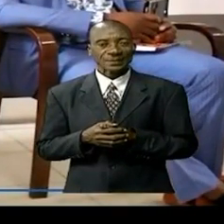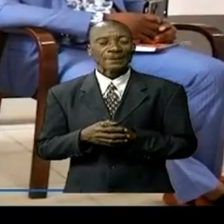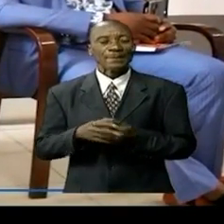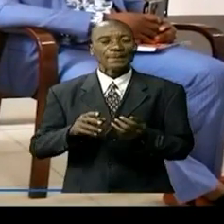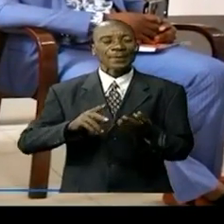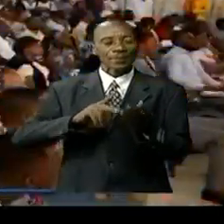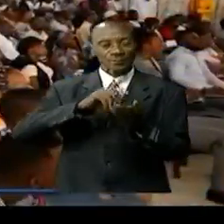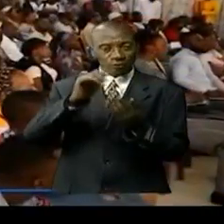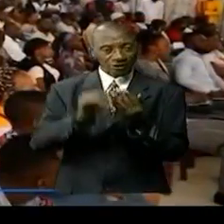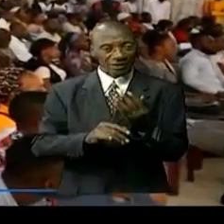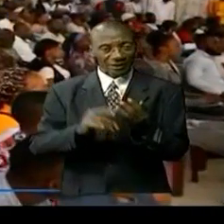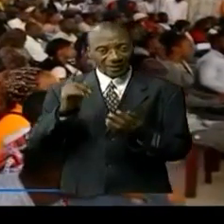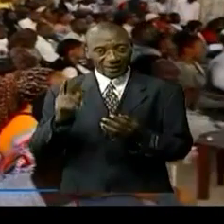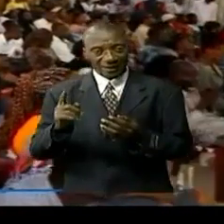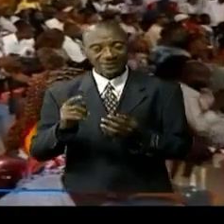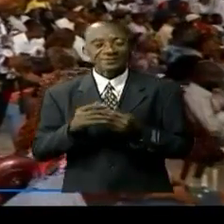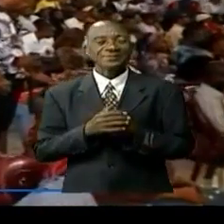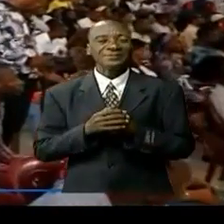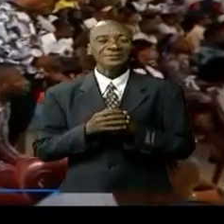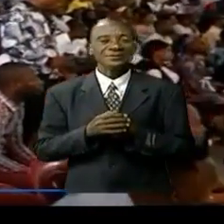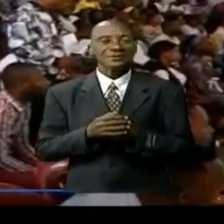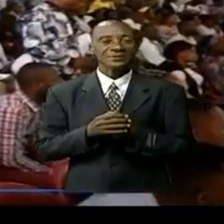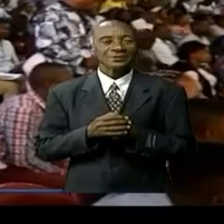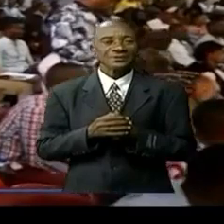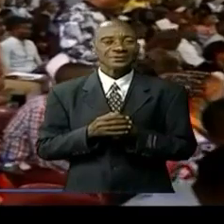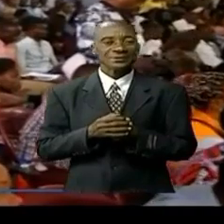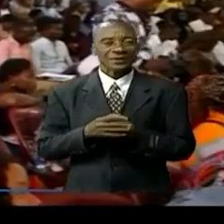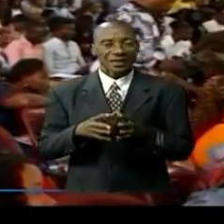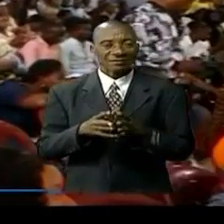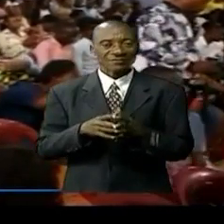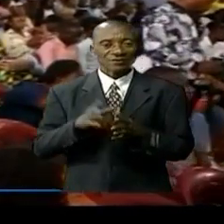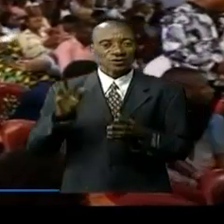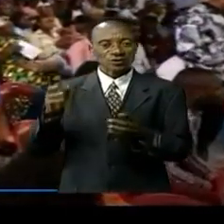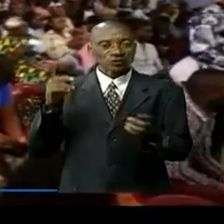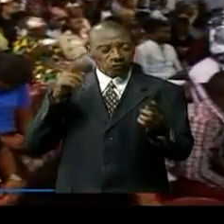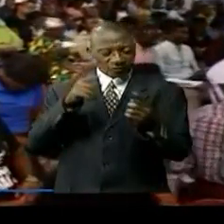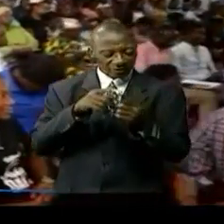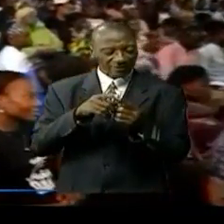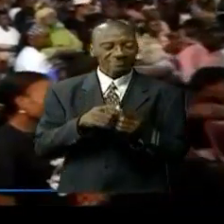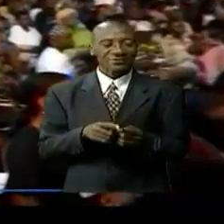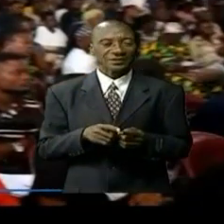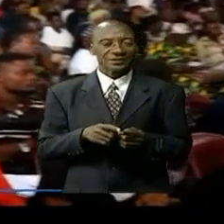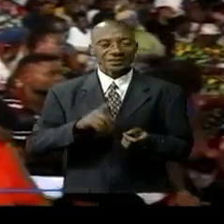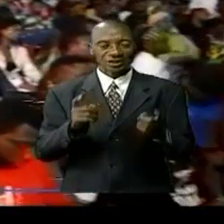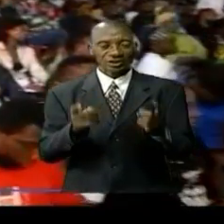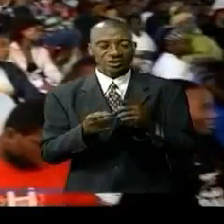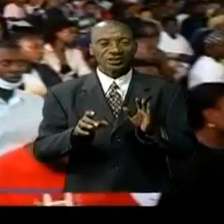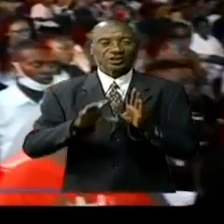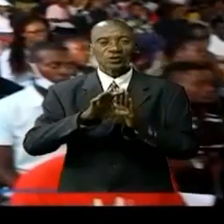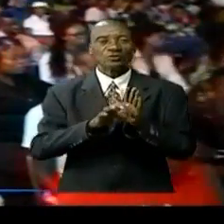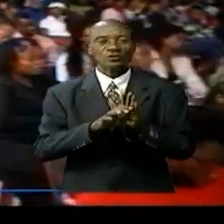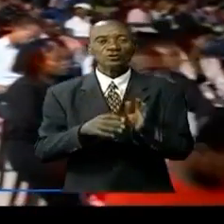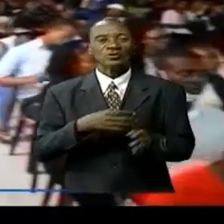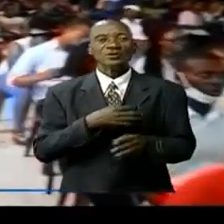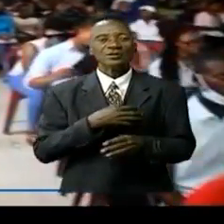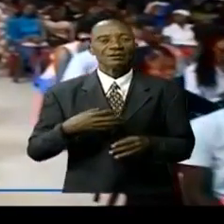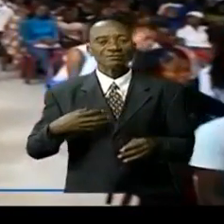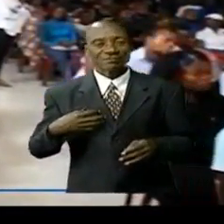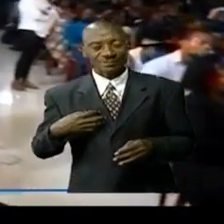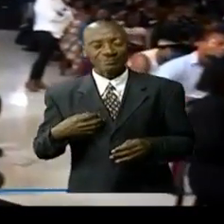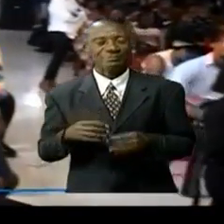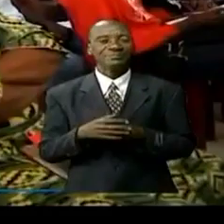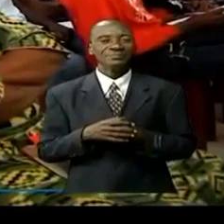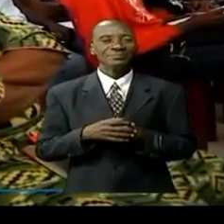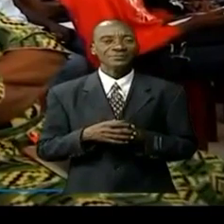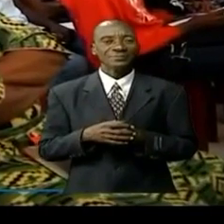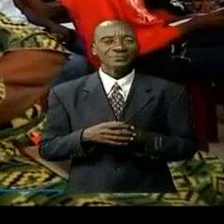Réussissons Ensemble envisagent dans son objectif l'amélioration des compétences des femmes et jeunes en matière d'entrepreneuriat par la mise